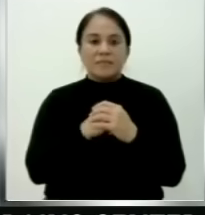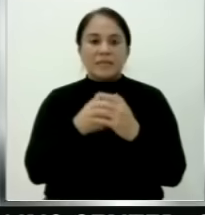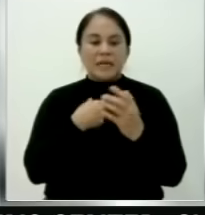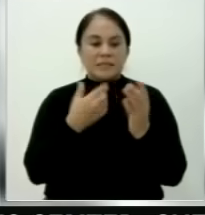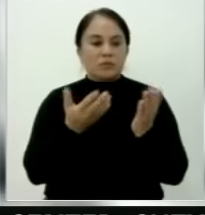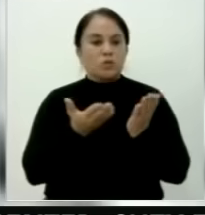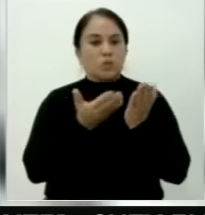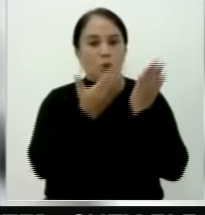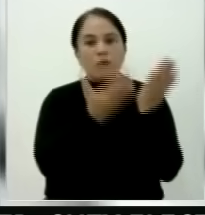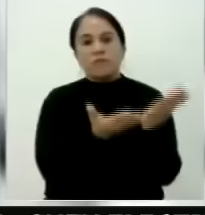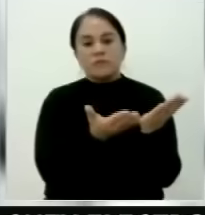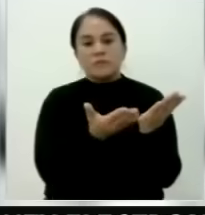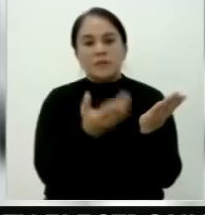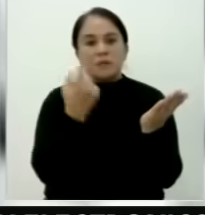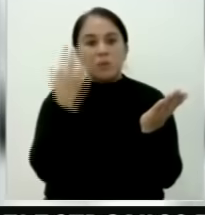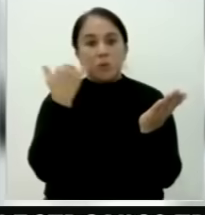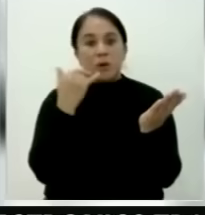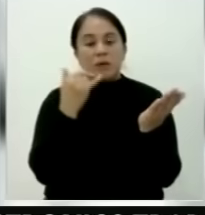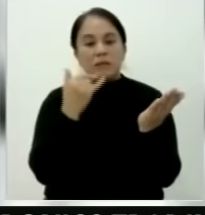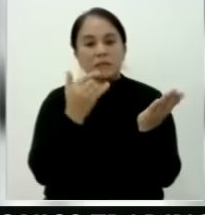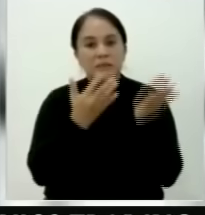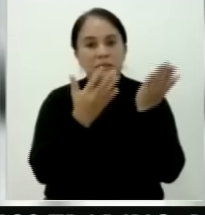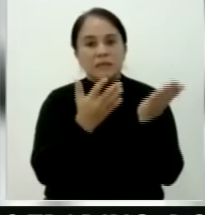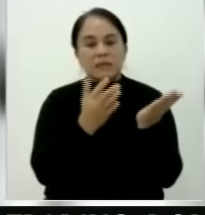inaalok para maging para sa isang